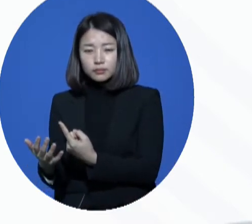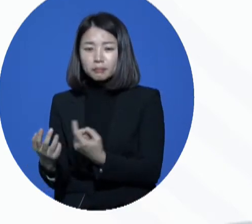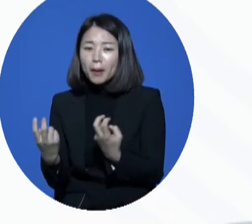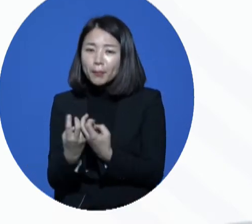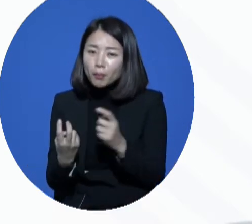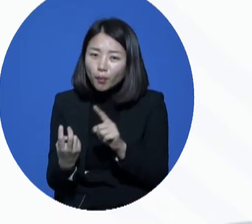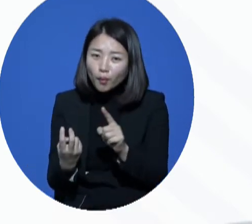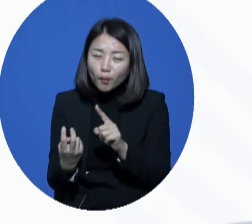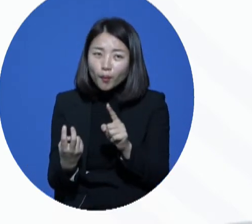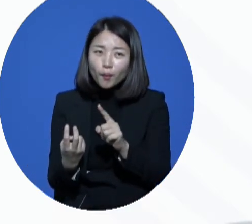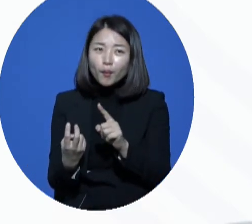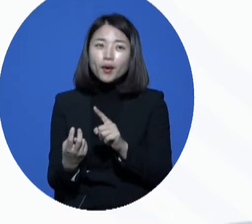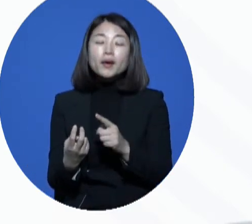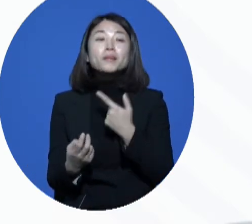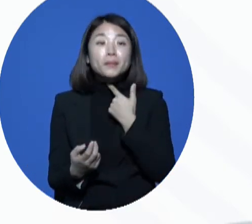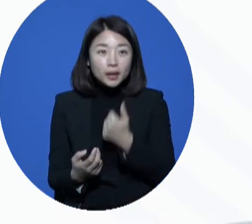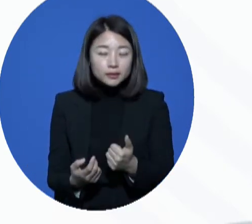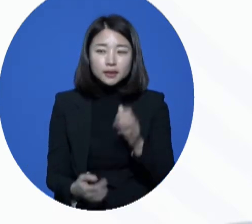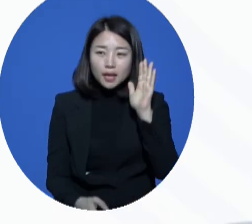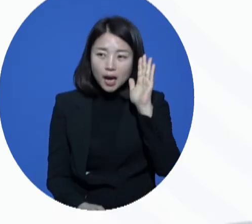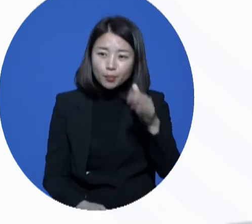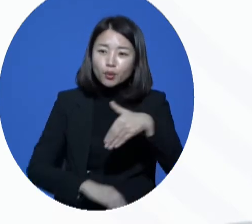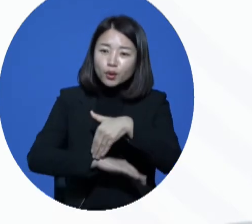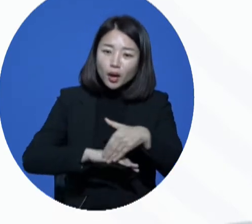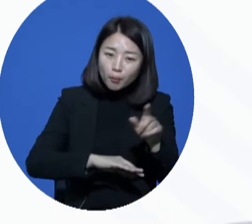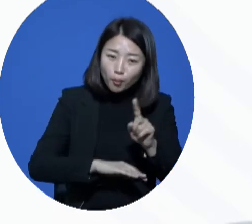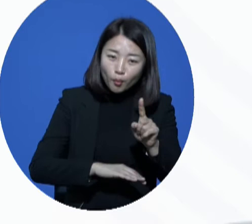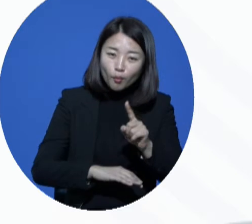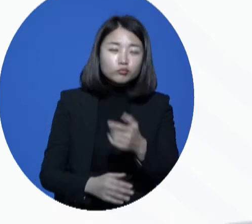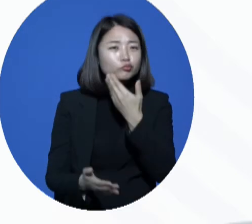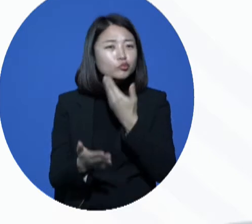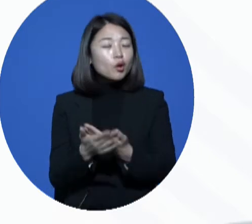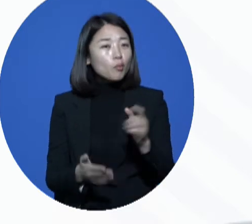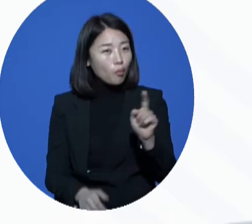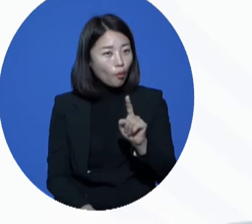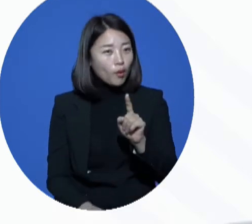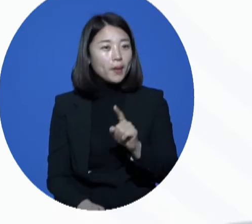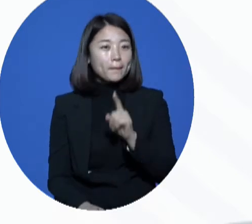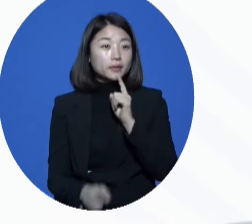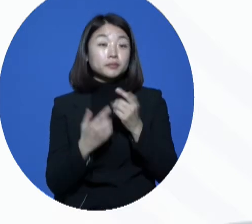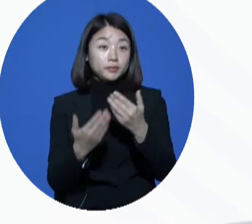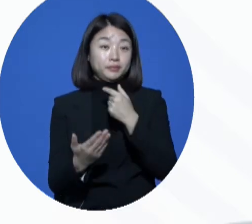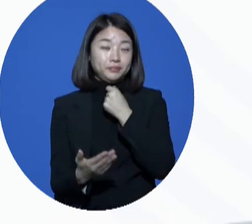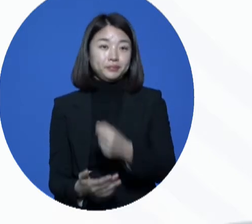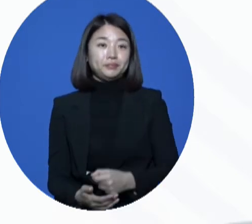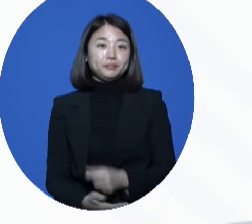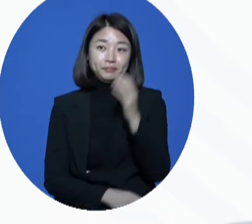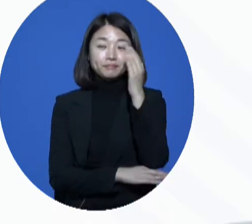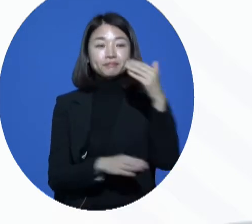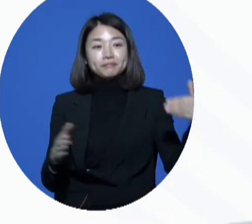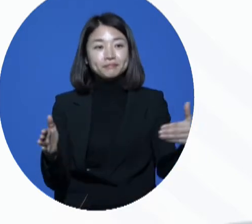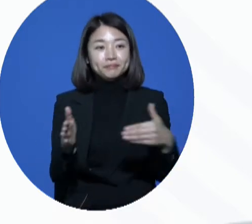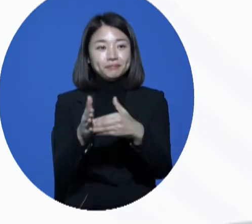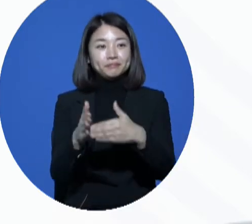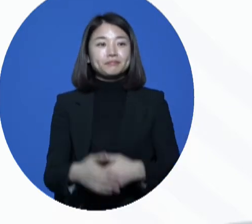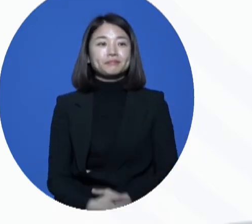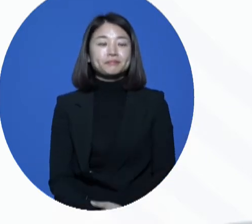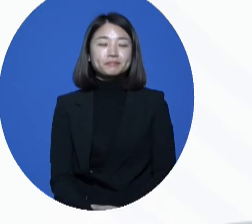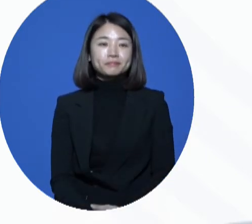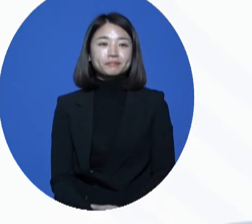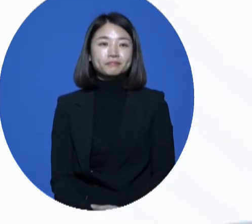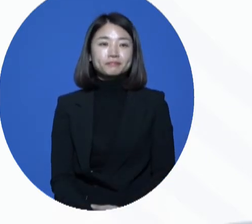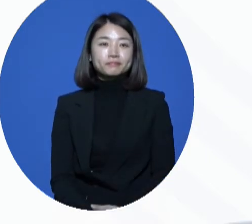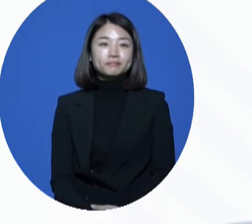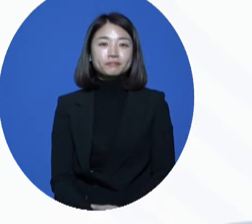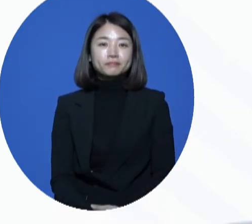가능성들을 만들어 왔고 앞으로 만들 것인지 어떤 점을 주요하게 봐야 되는지를 말씀드리고 발표를 마치도록 하겠습니다.